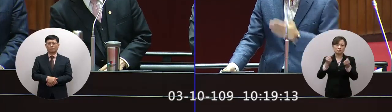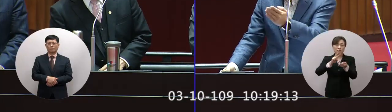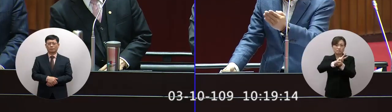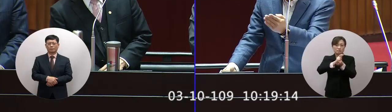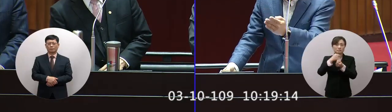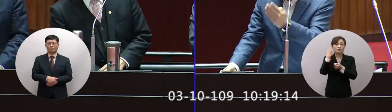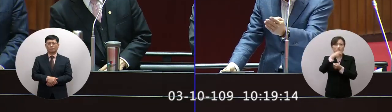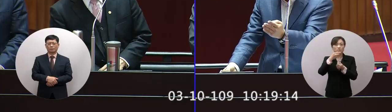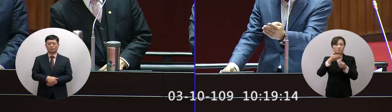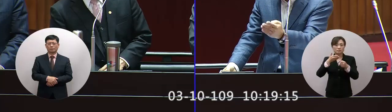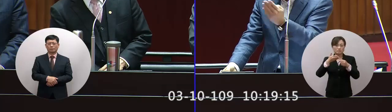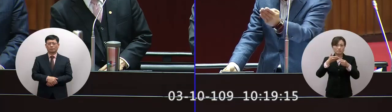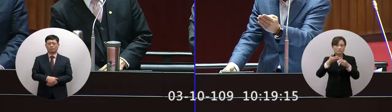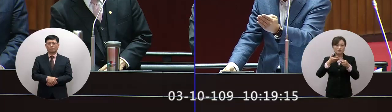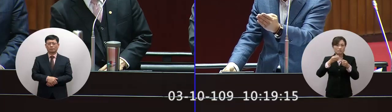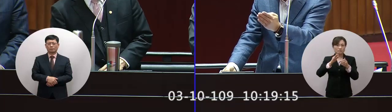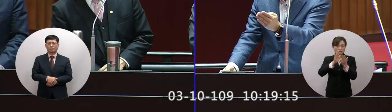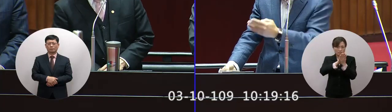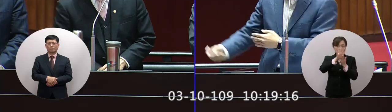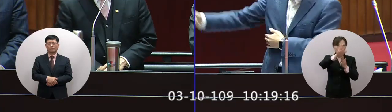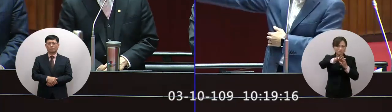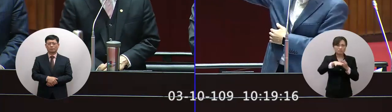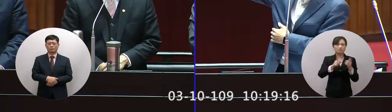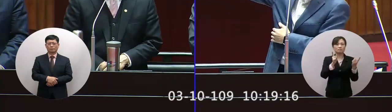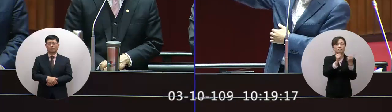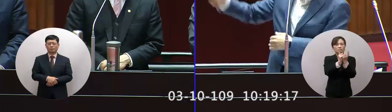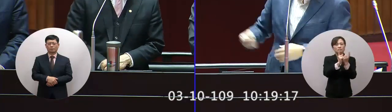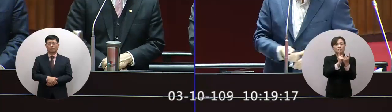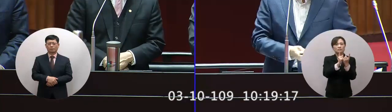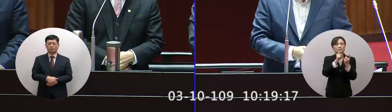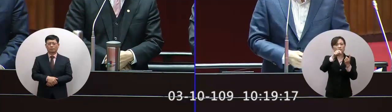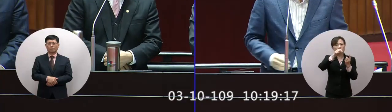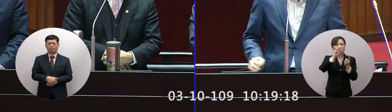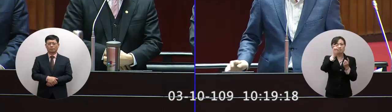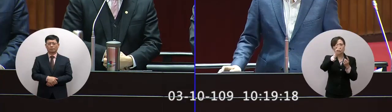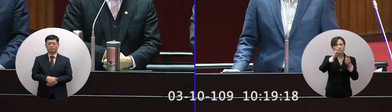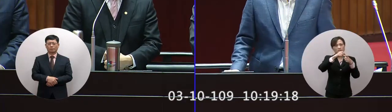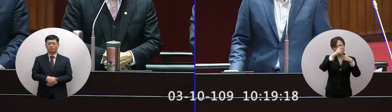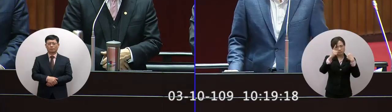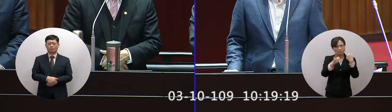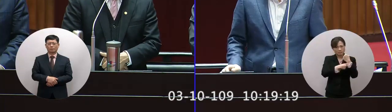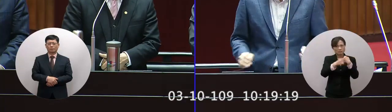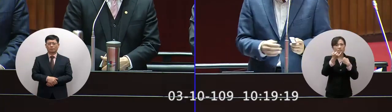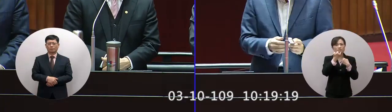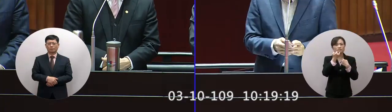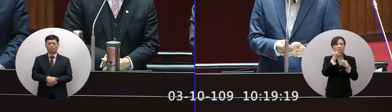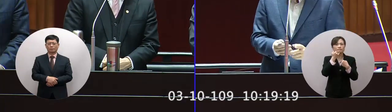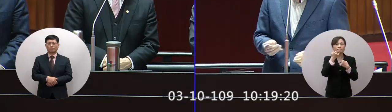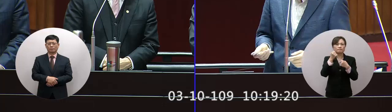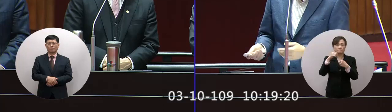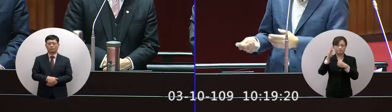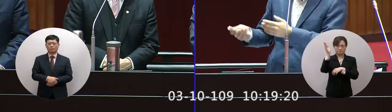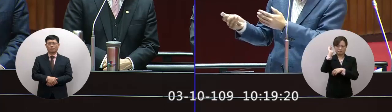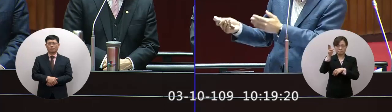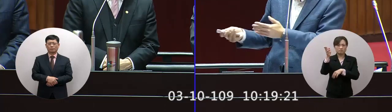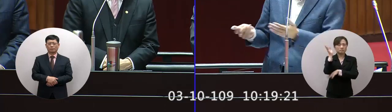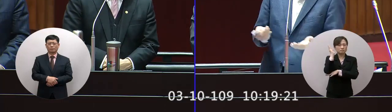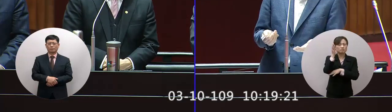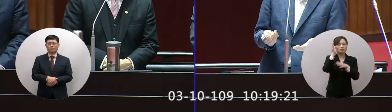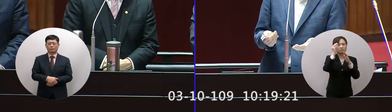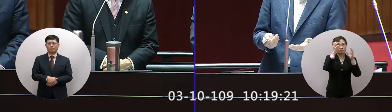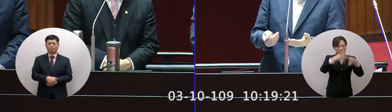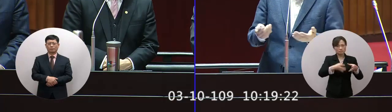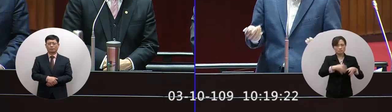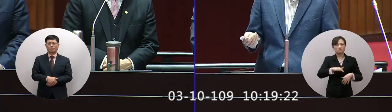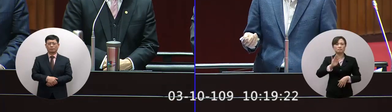局依法，你不改善你违法，可是我们不行。所以我想哈，今天我也把